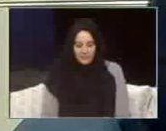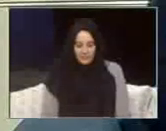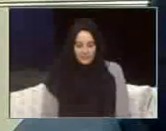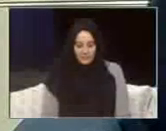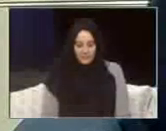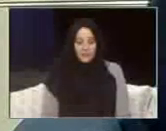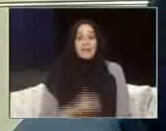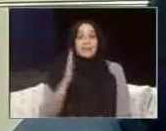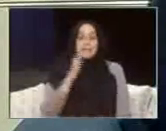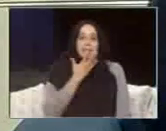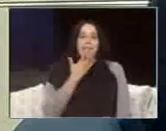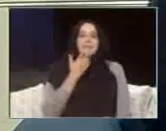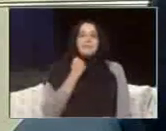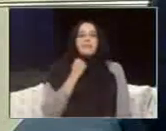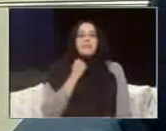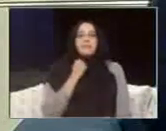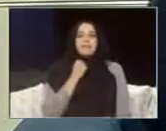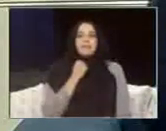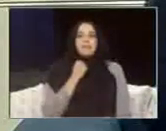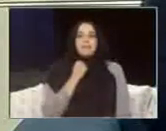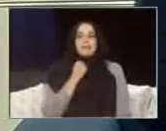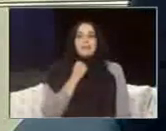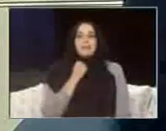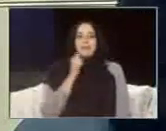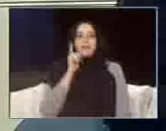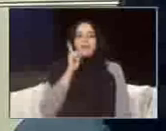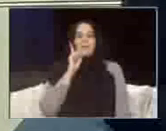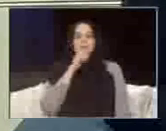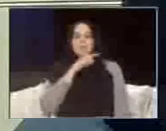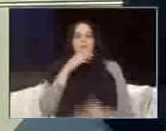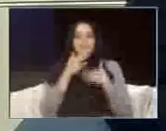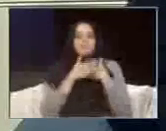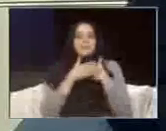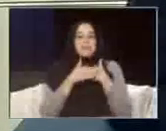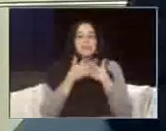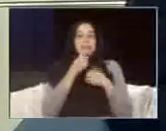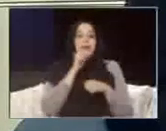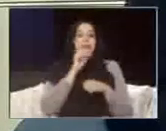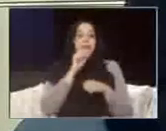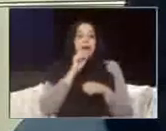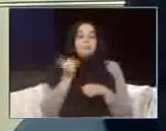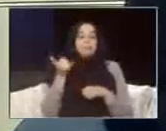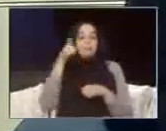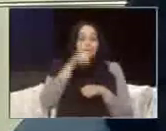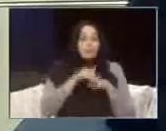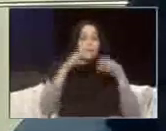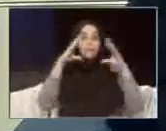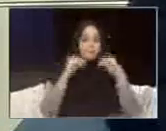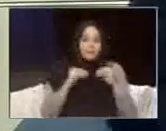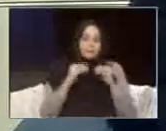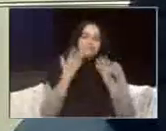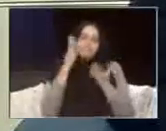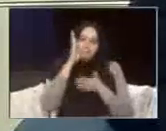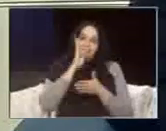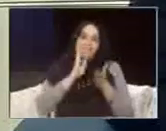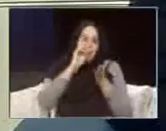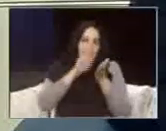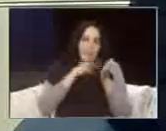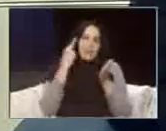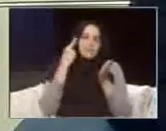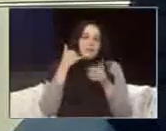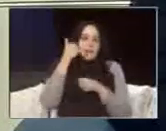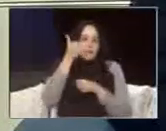السيدة وردة اللي اتصلت منذ قليل توجيه من الزملاء المكالمة انقطعت. سيدة وردة رجاء عاودي الاتصال